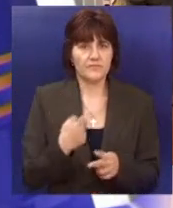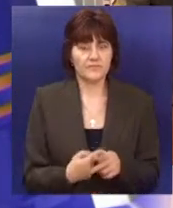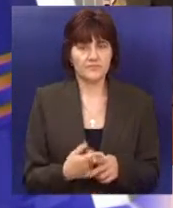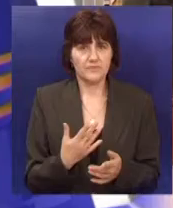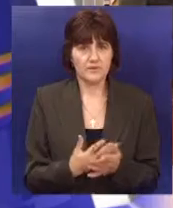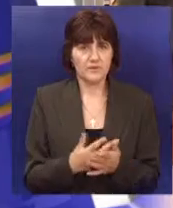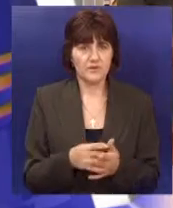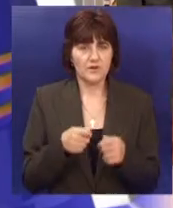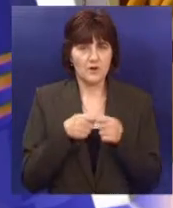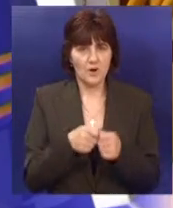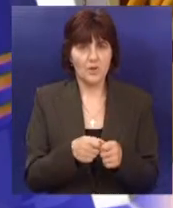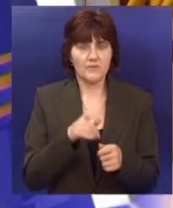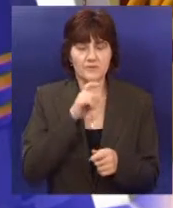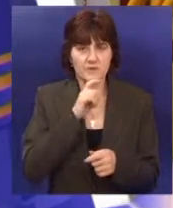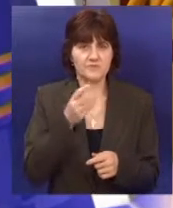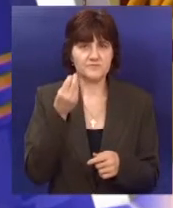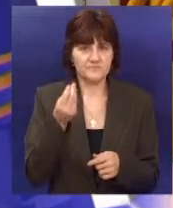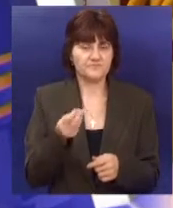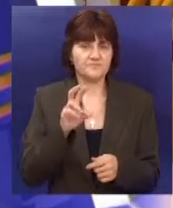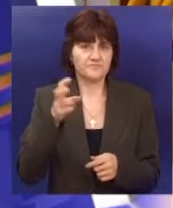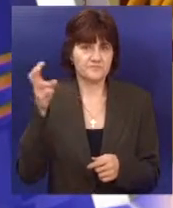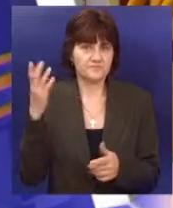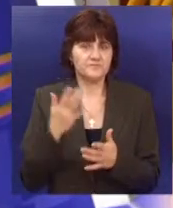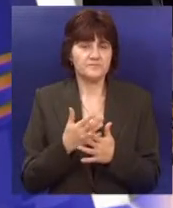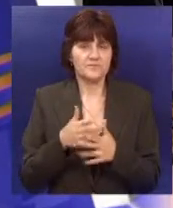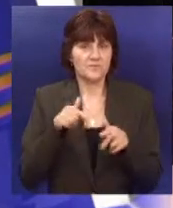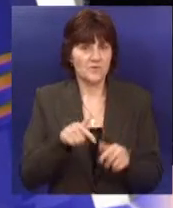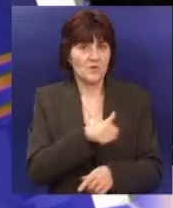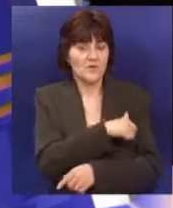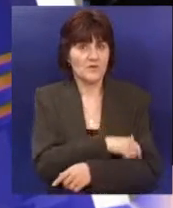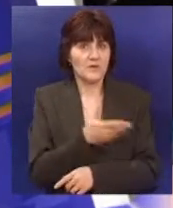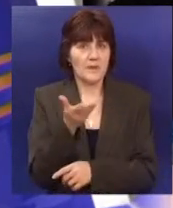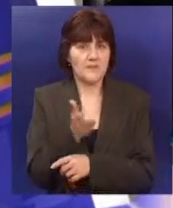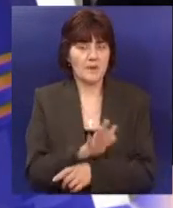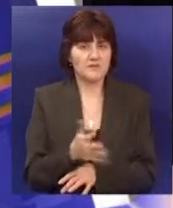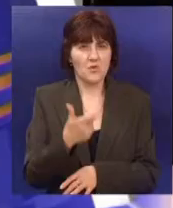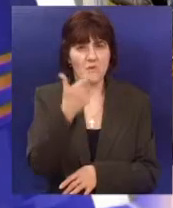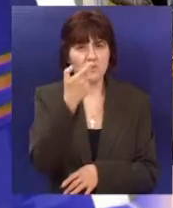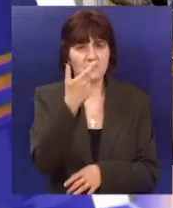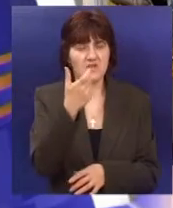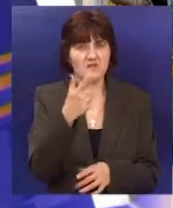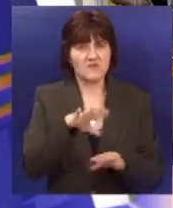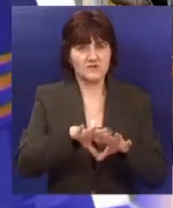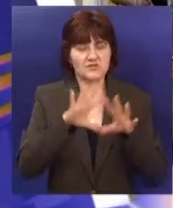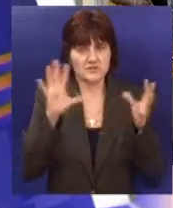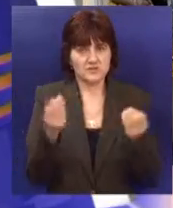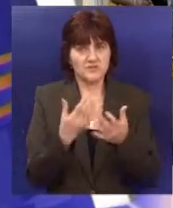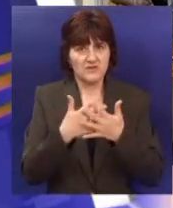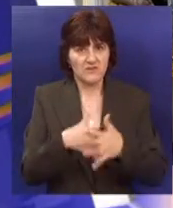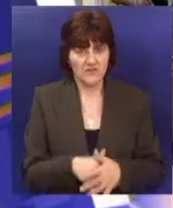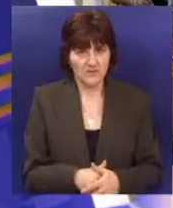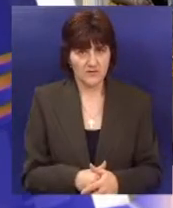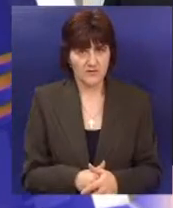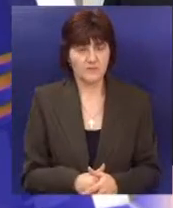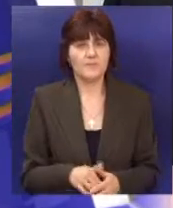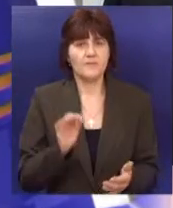na sajmu će zajednički nastupiti i Rotari klubovi Srbije i Mađarske, a organizatori očekuju da će ove godine biti predstavljeno preko 200 izlagača iz zemlje